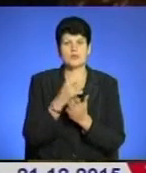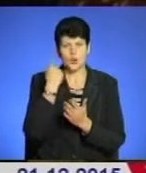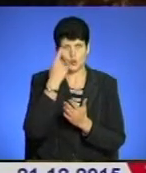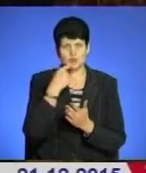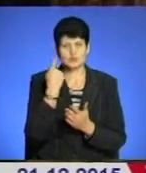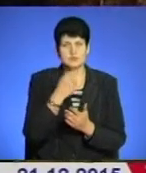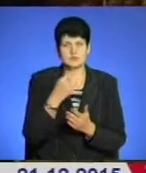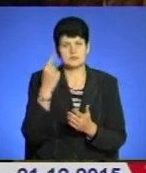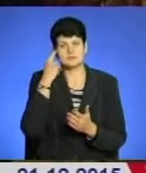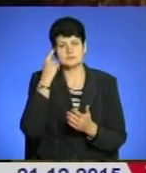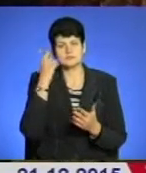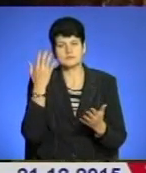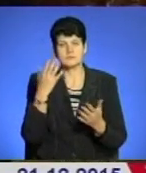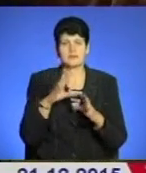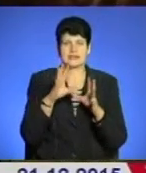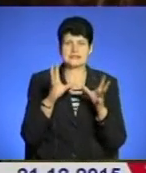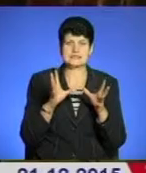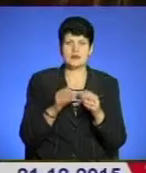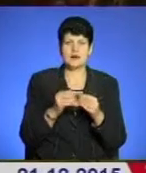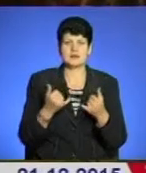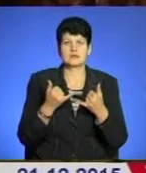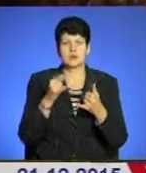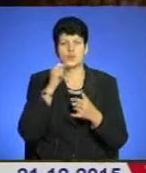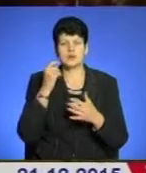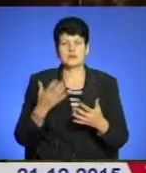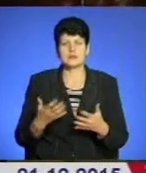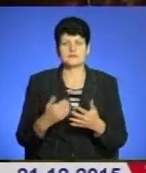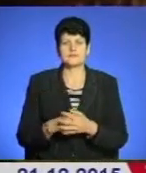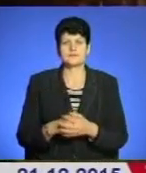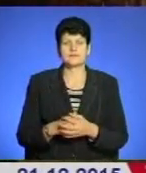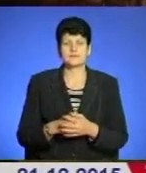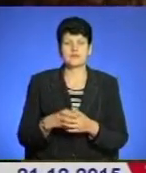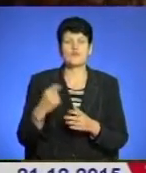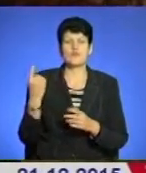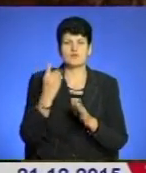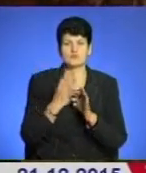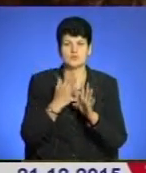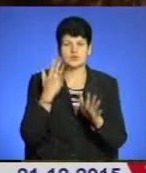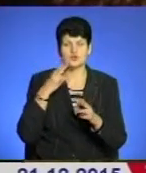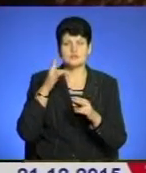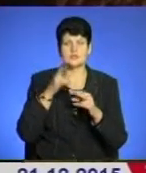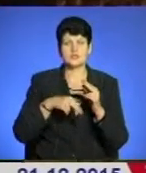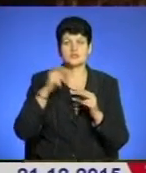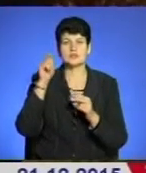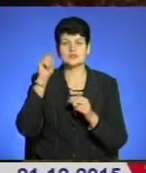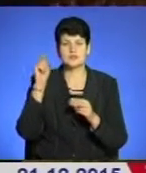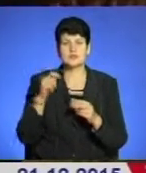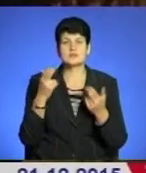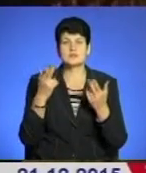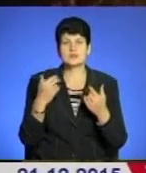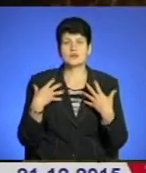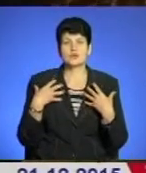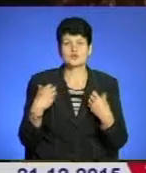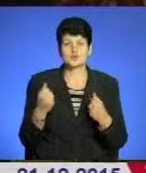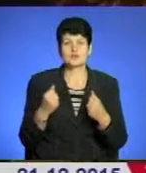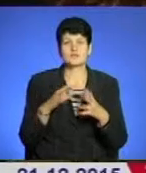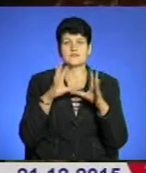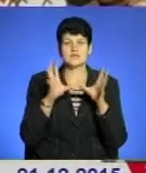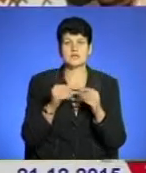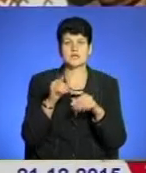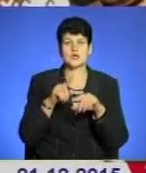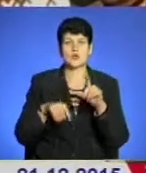номери, можливо, такі загальні для України? Насамперед, щоб закінчилась війна і, звичайно, здоров'я для всієї